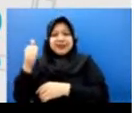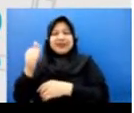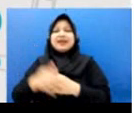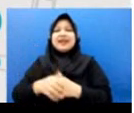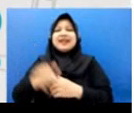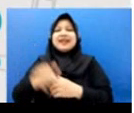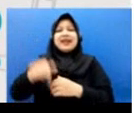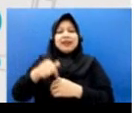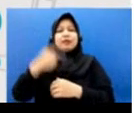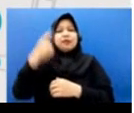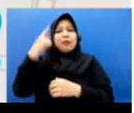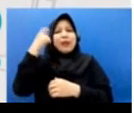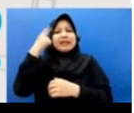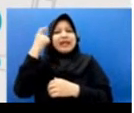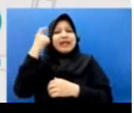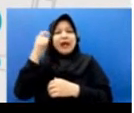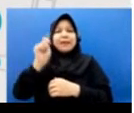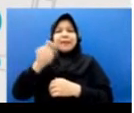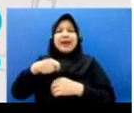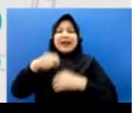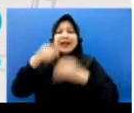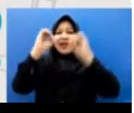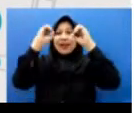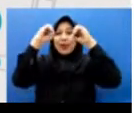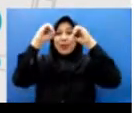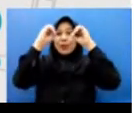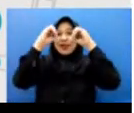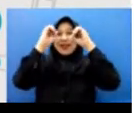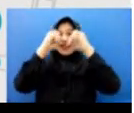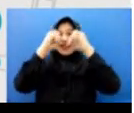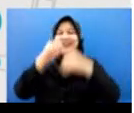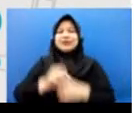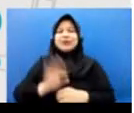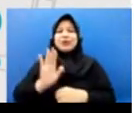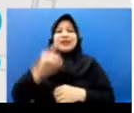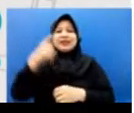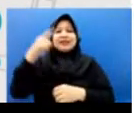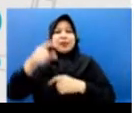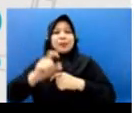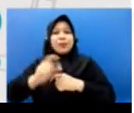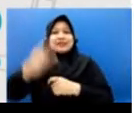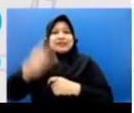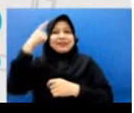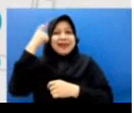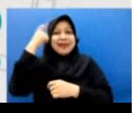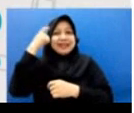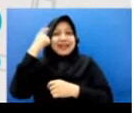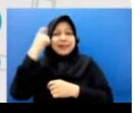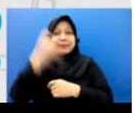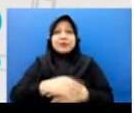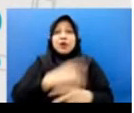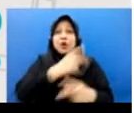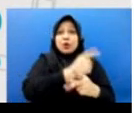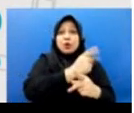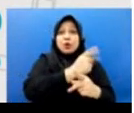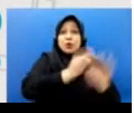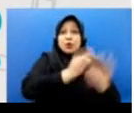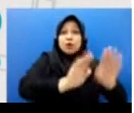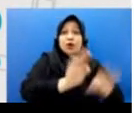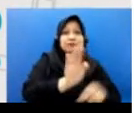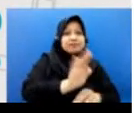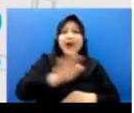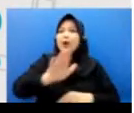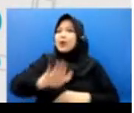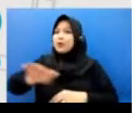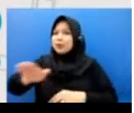juga dalam penggunaan di sekolah. Tak hanya guru, siswa juga kami ajarkan. Jadi beberapa siswa yang